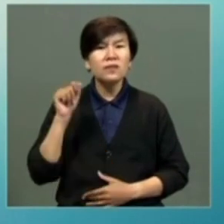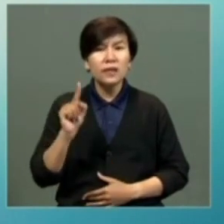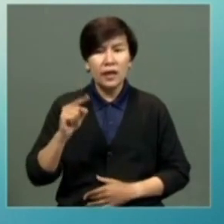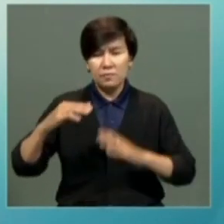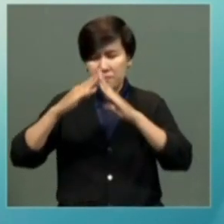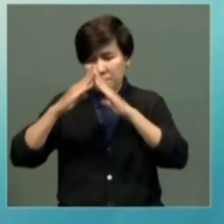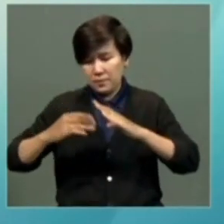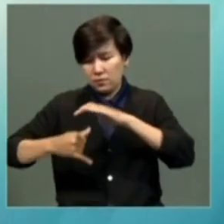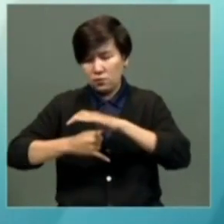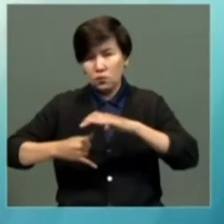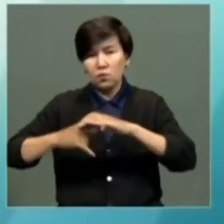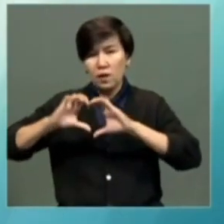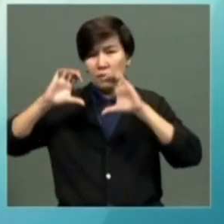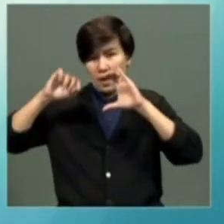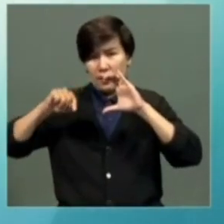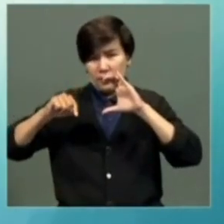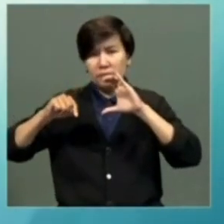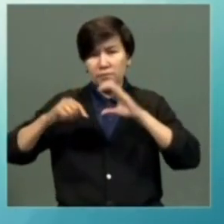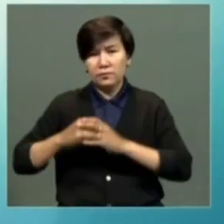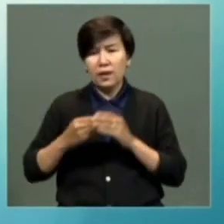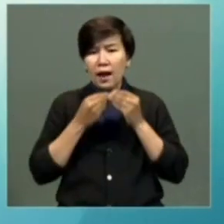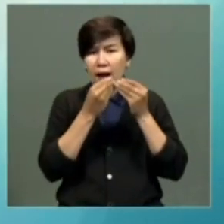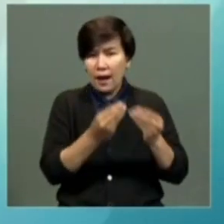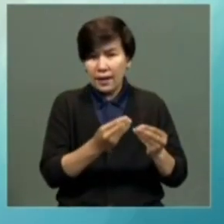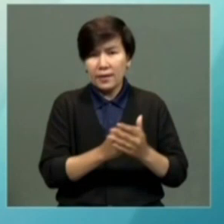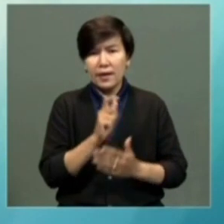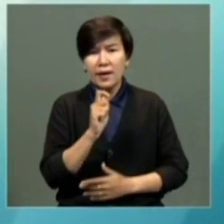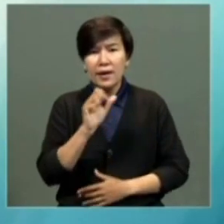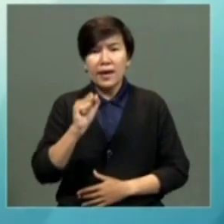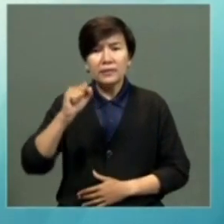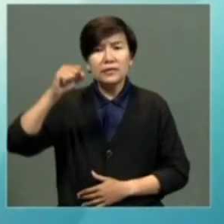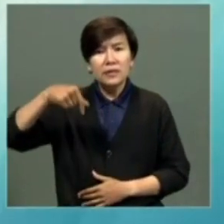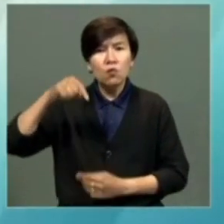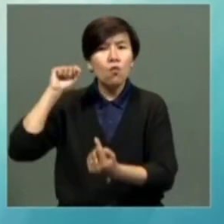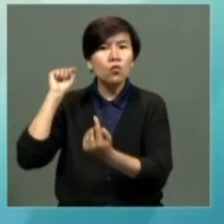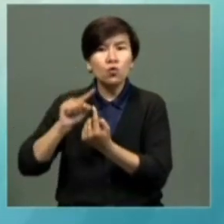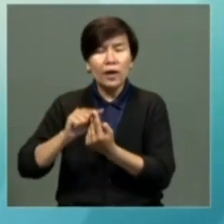าในโรงพยาบาลอยู่ ASQ คือ Alternative Hospital Quarantine ด้วยนะครับ